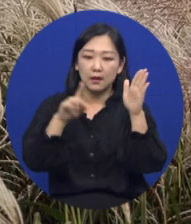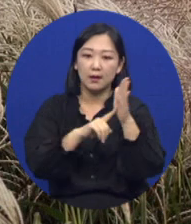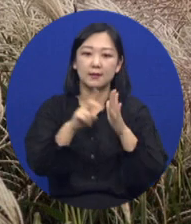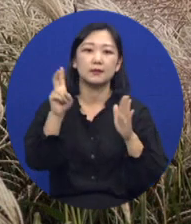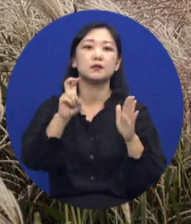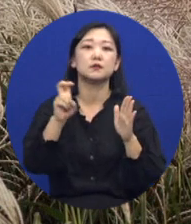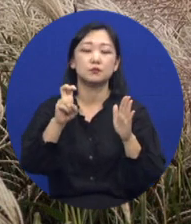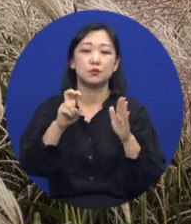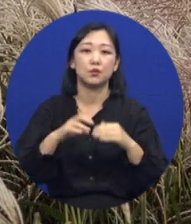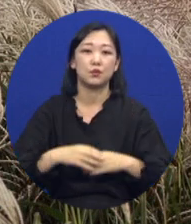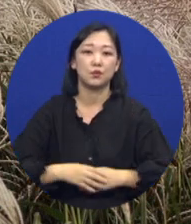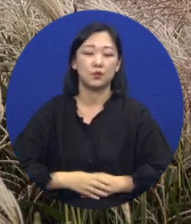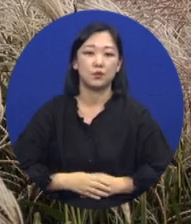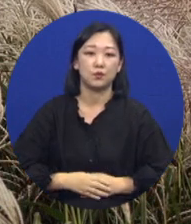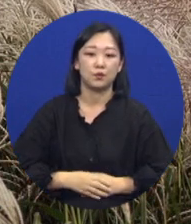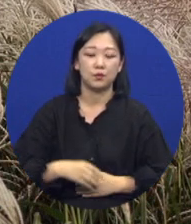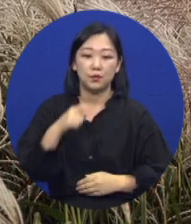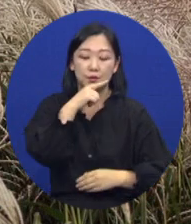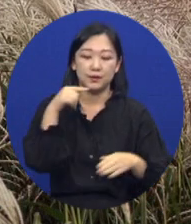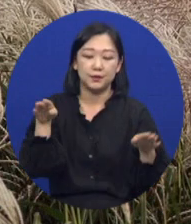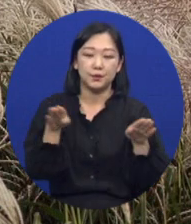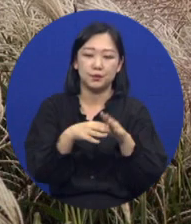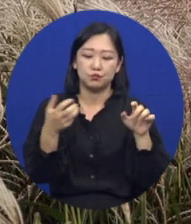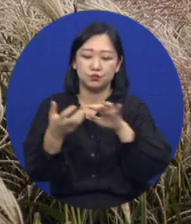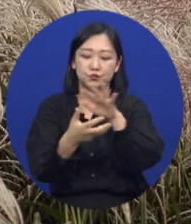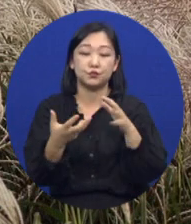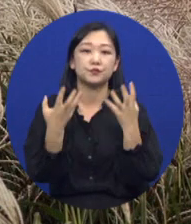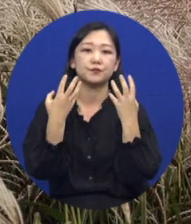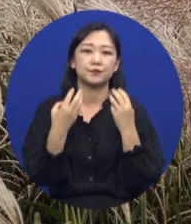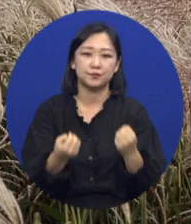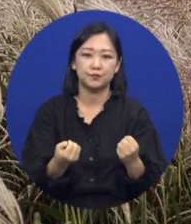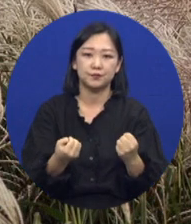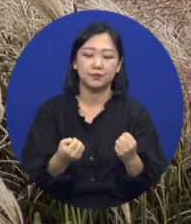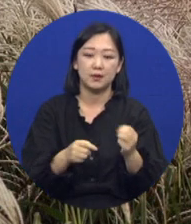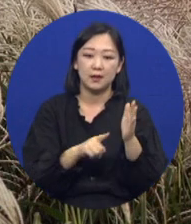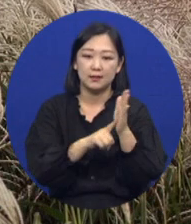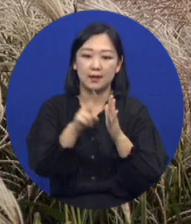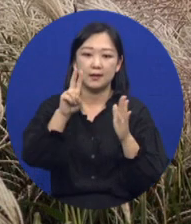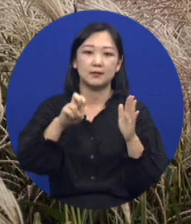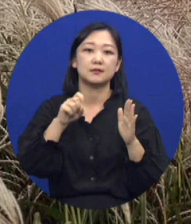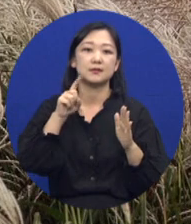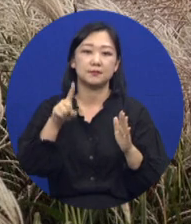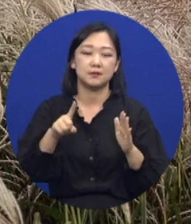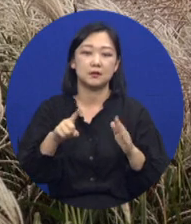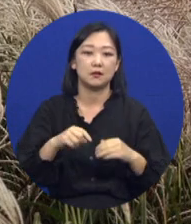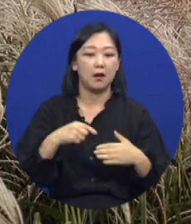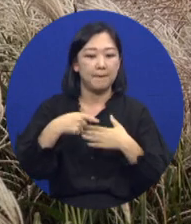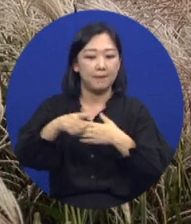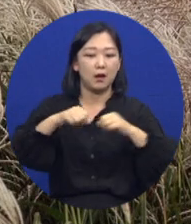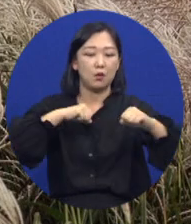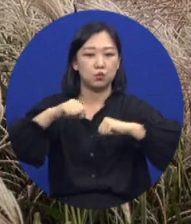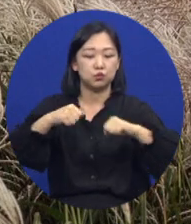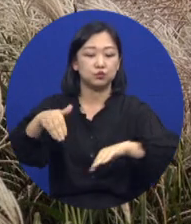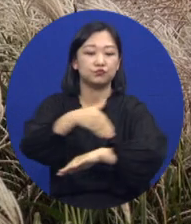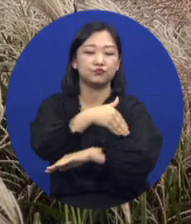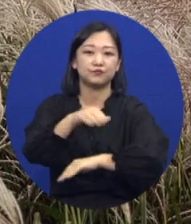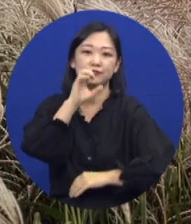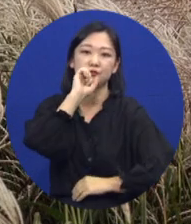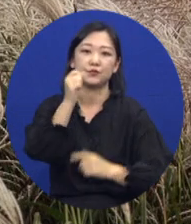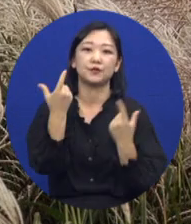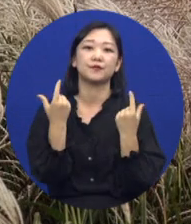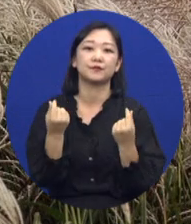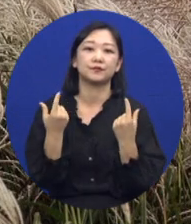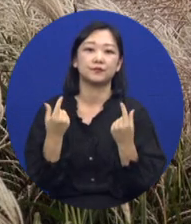까지 오르게 있구요 일요일에는 대체로 구름 낀 가운데 낮 기온 21도 안팎으로 바깥활동 계획하셨던 도조 켓